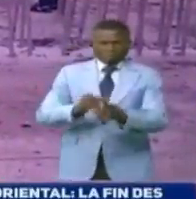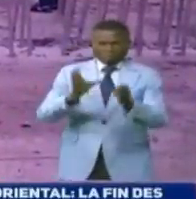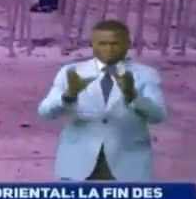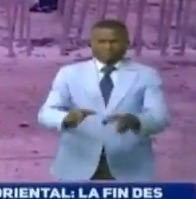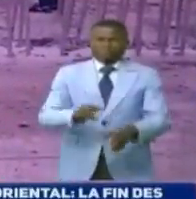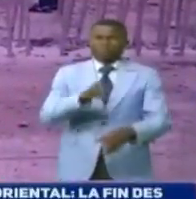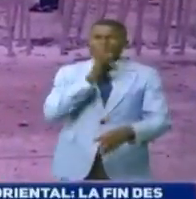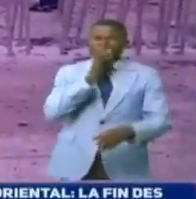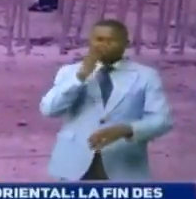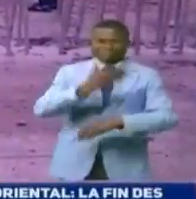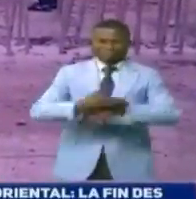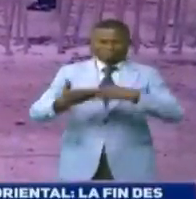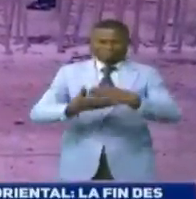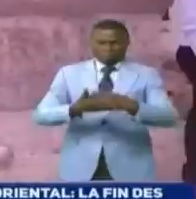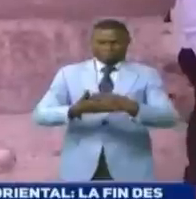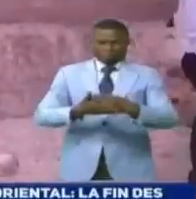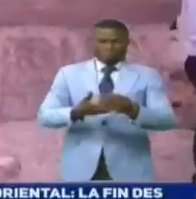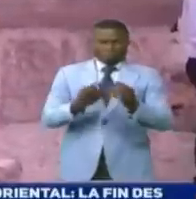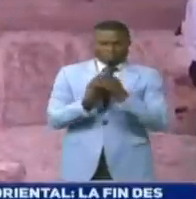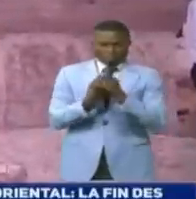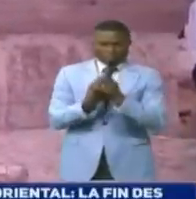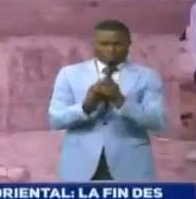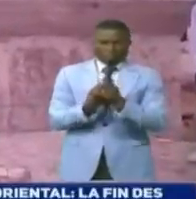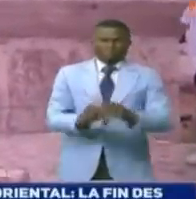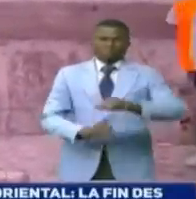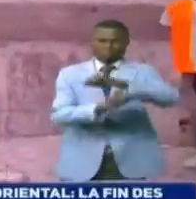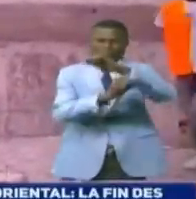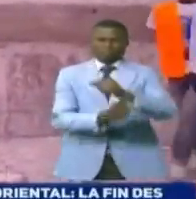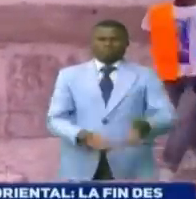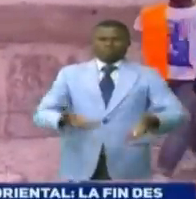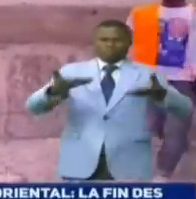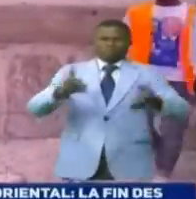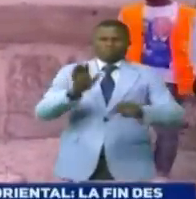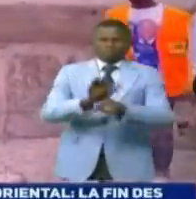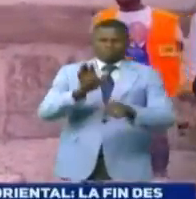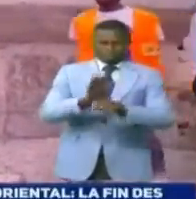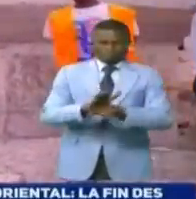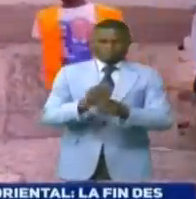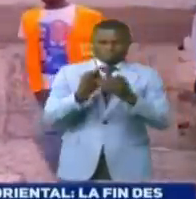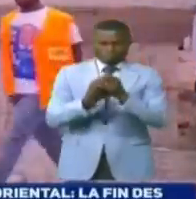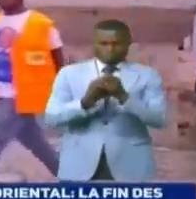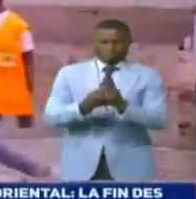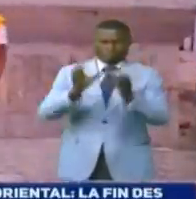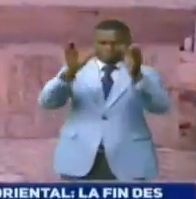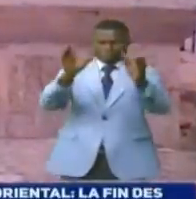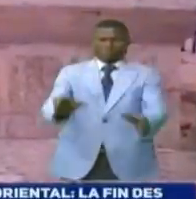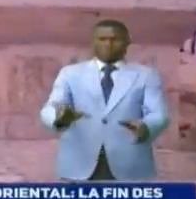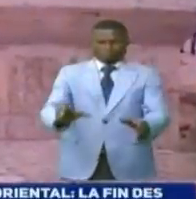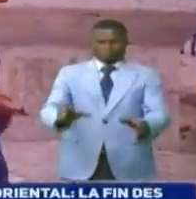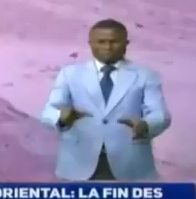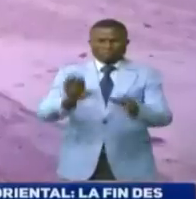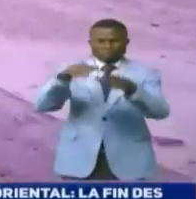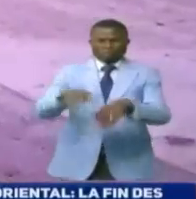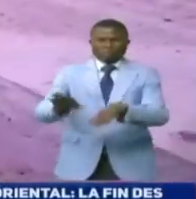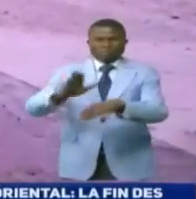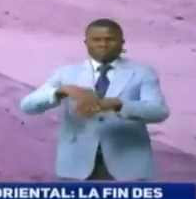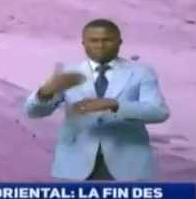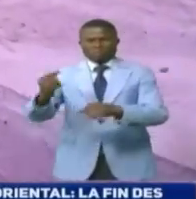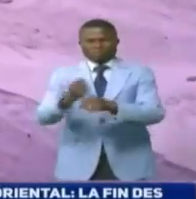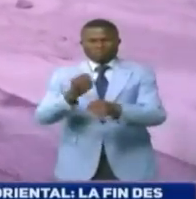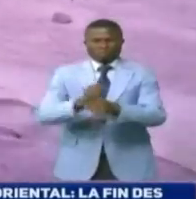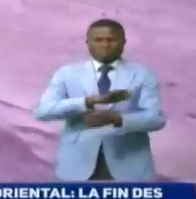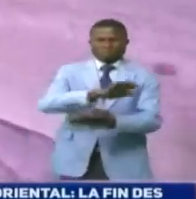bétons armés, ces quilés sont prêts à supporter le poids du pont métallique qui sera bientôt monté et jeté, c'est après les travaux